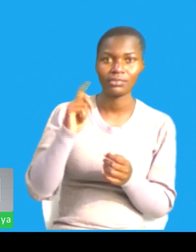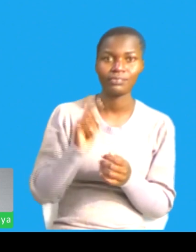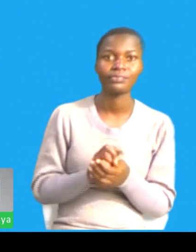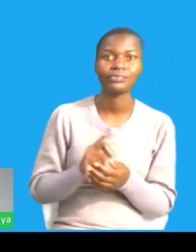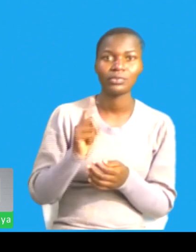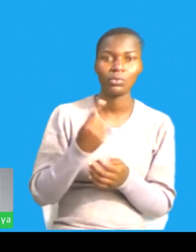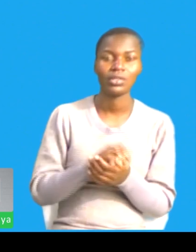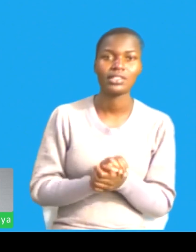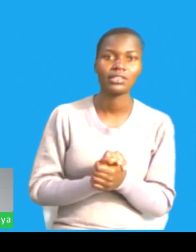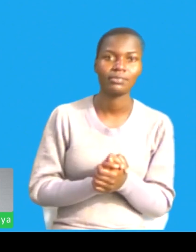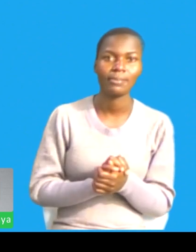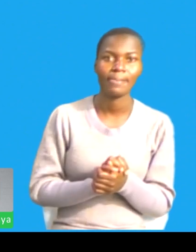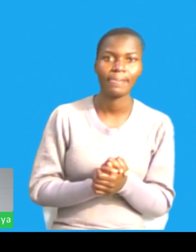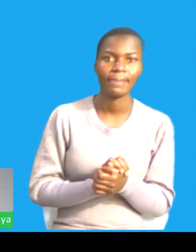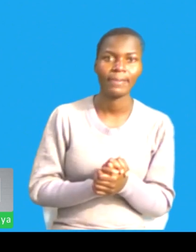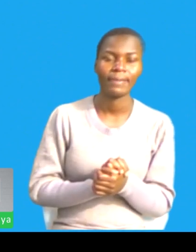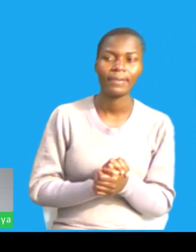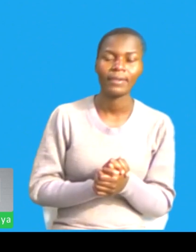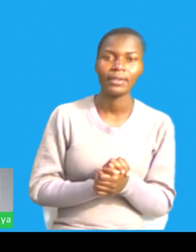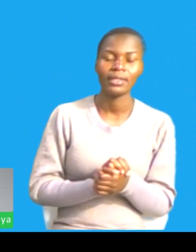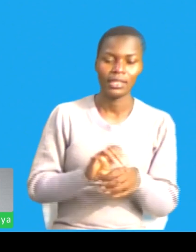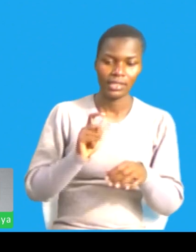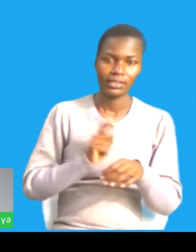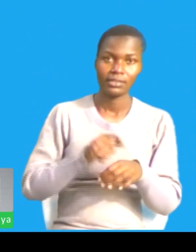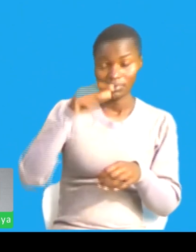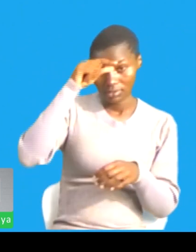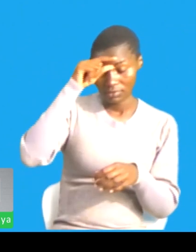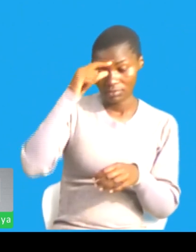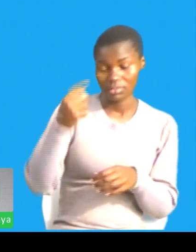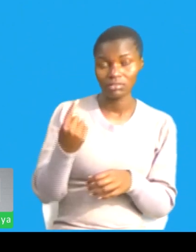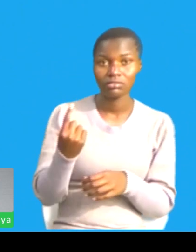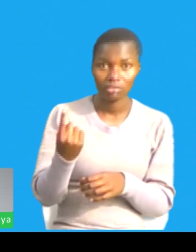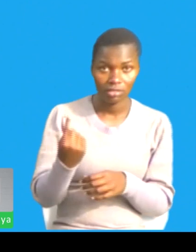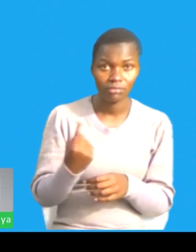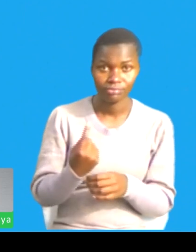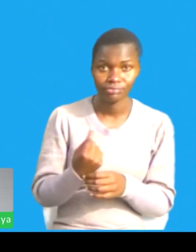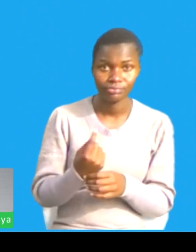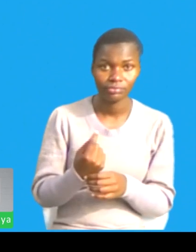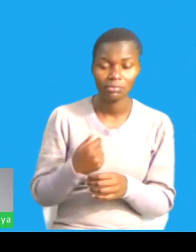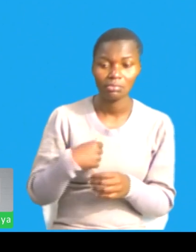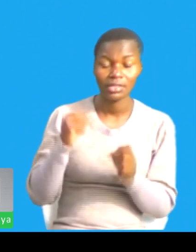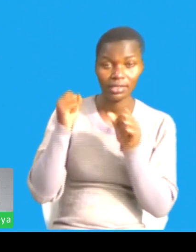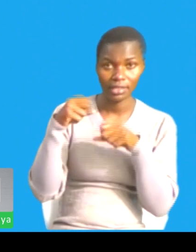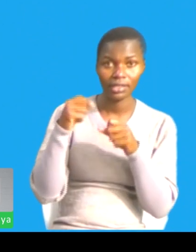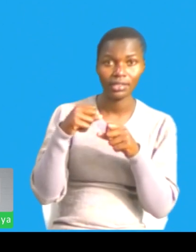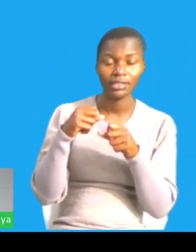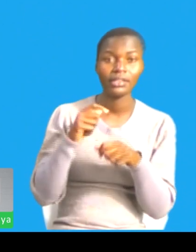and Jonah, when this government came in, yes, I agreed with them when they said